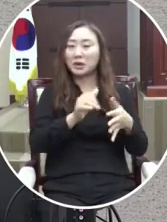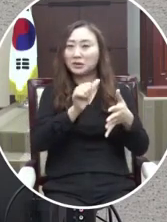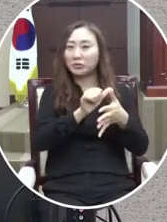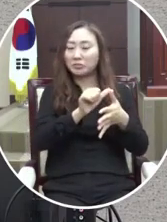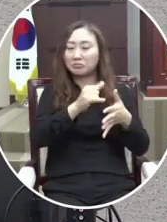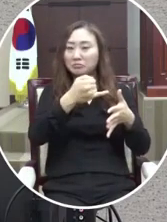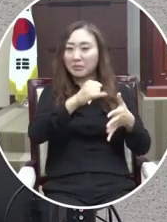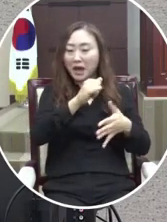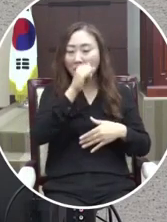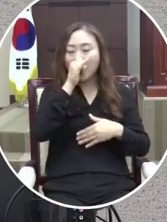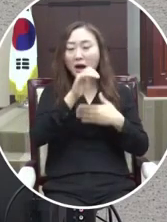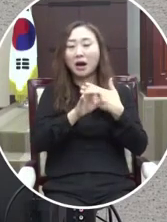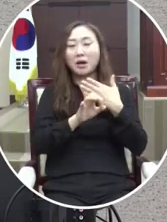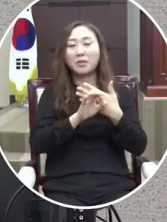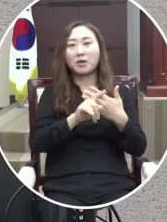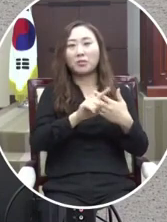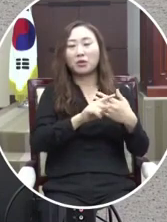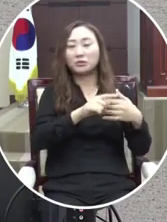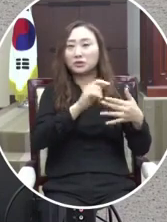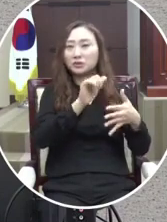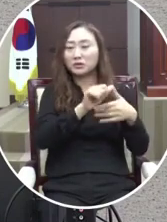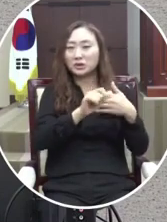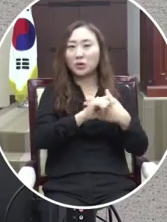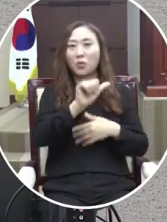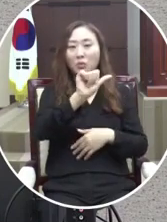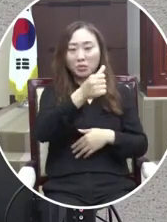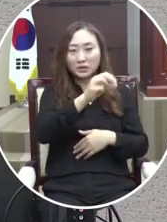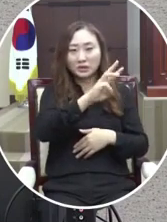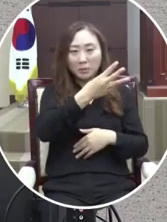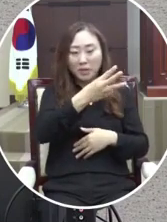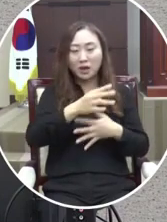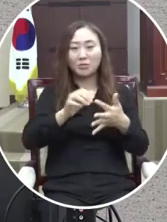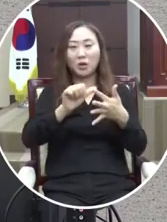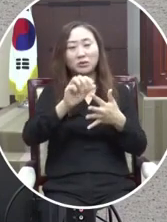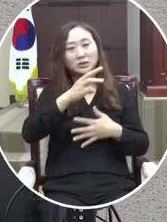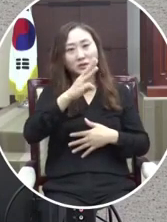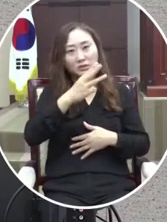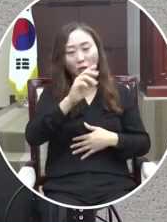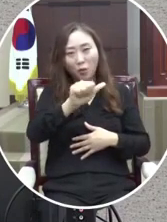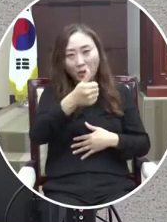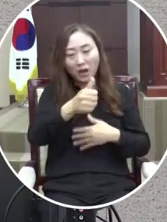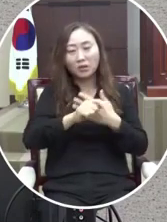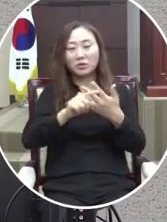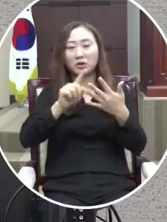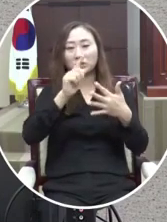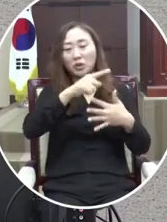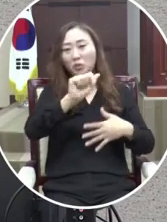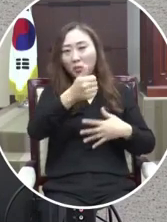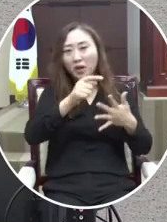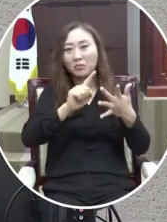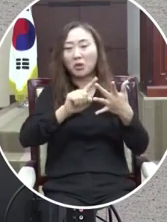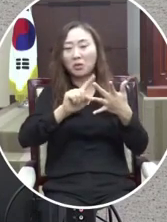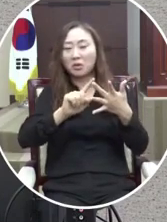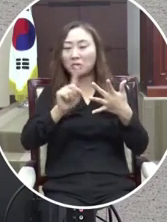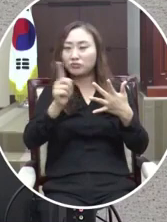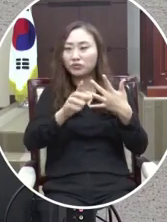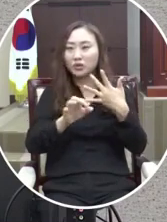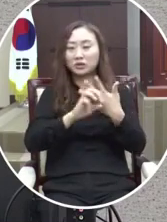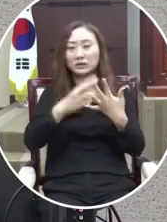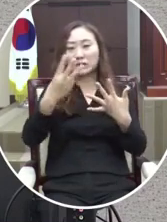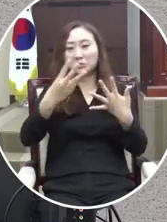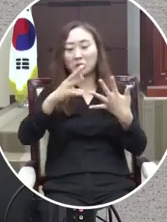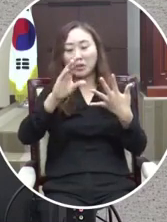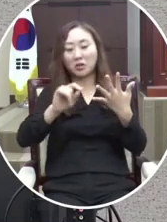500만 원, 둘째는 1200만 원, 셋째부터 다섯째까지는 3000만 원, 여섯째 이상부터는 3500만